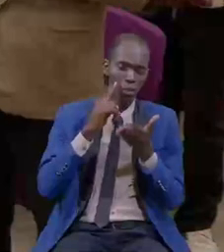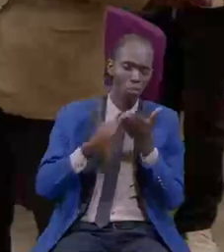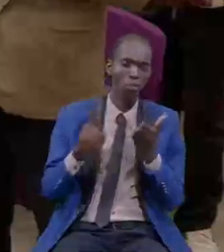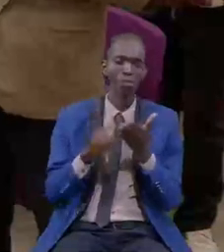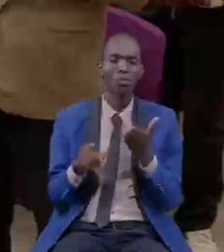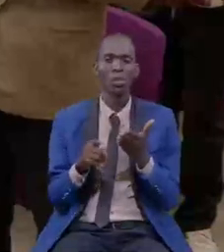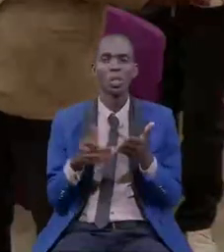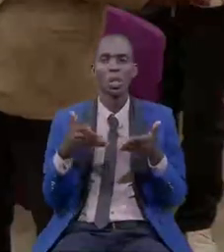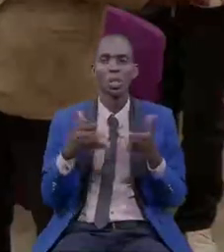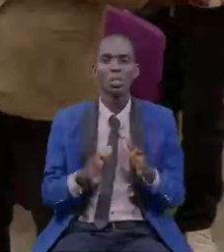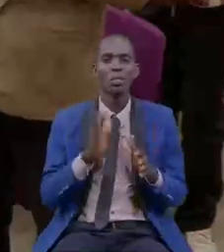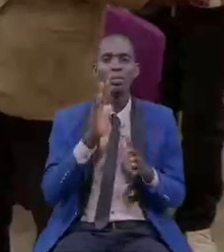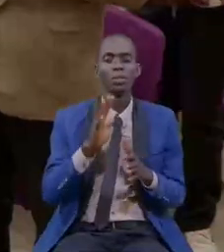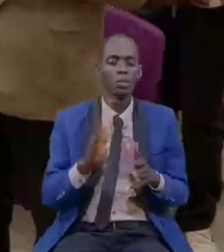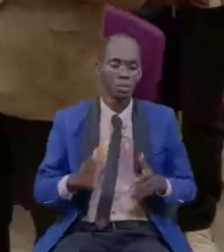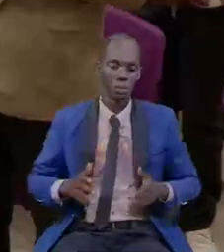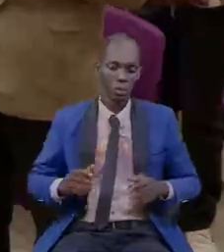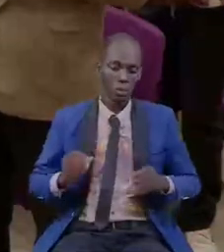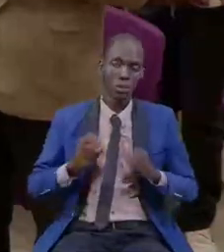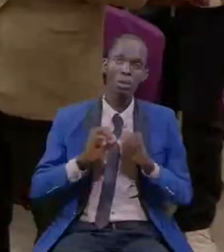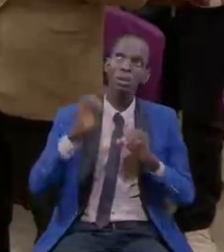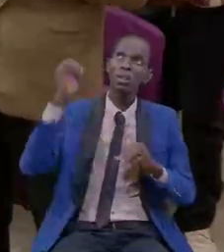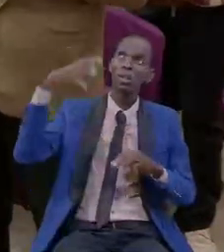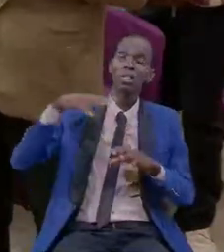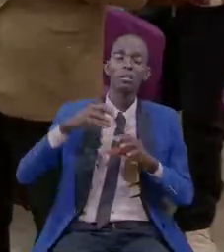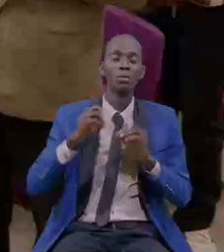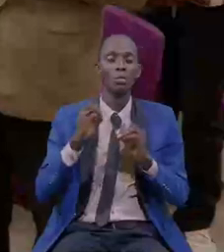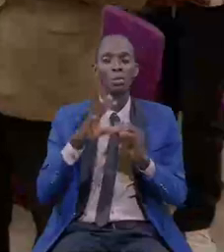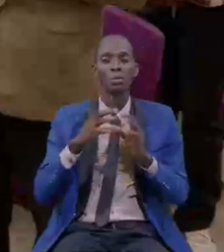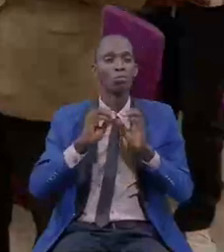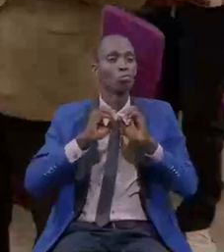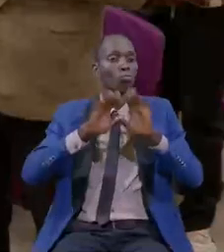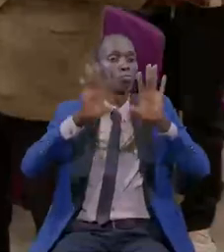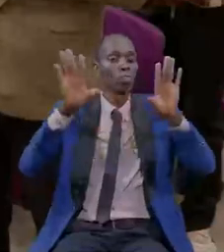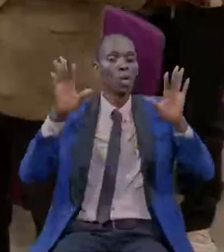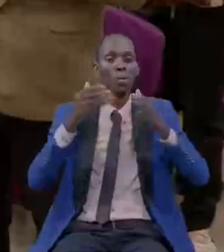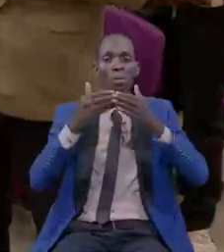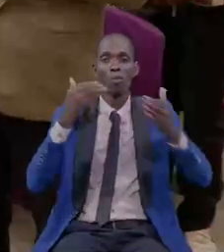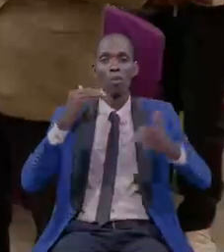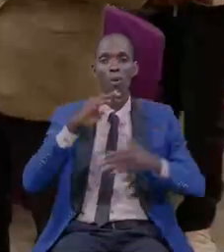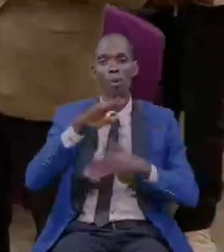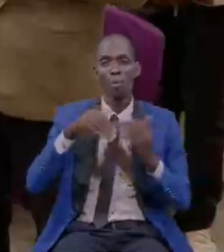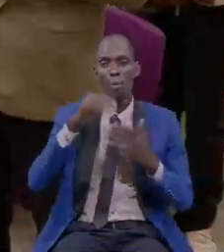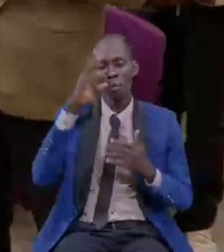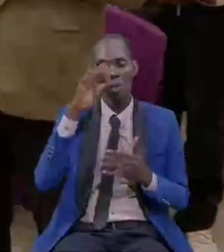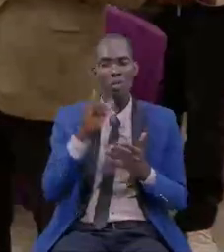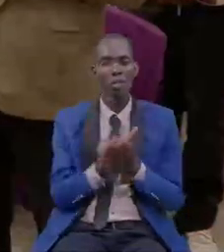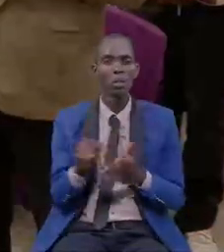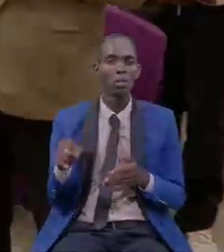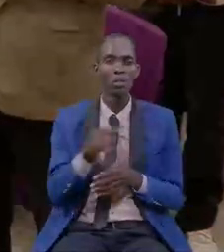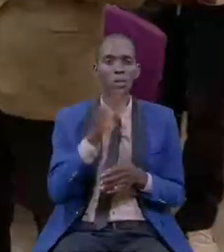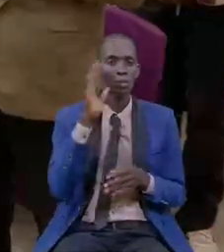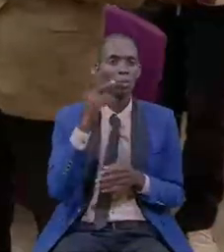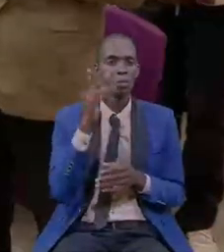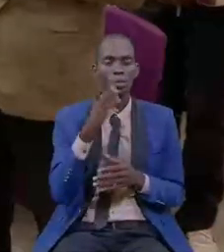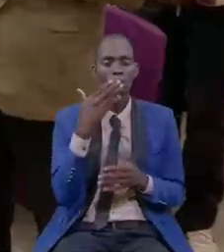monde qui vous entoure que cela soit clairement défini devant les hommes afin qu'il voit vos bonnes œuvres votre vie de foi qu' le